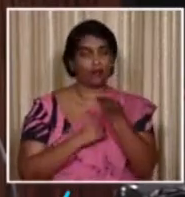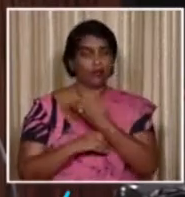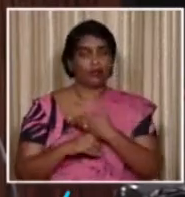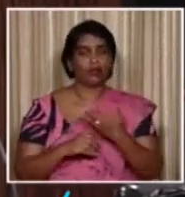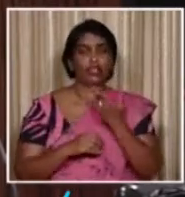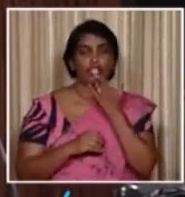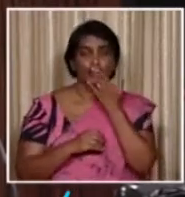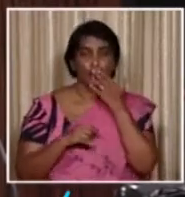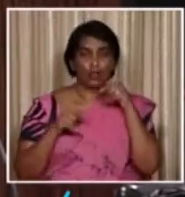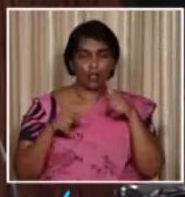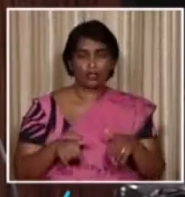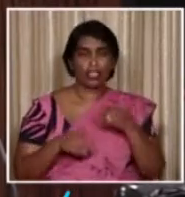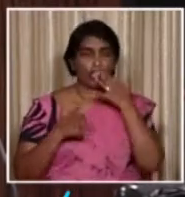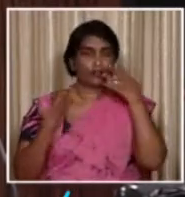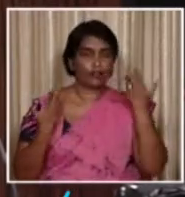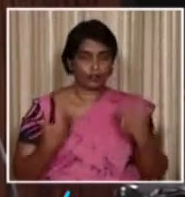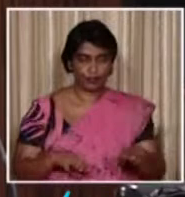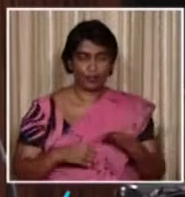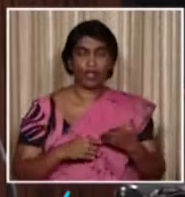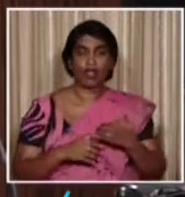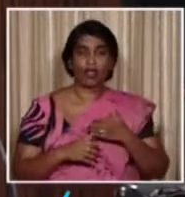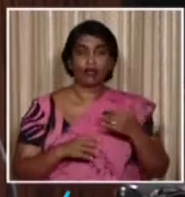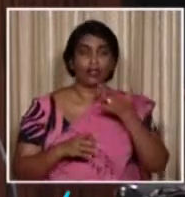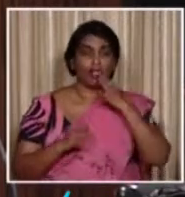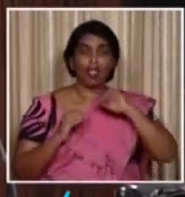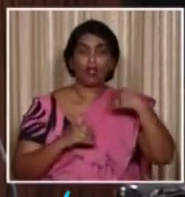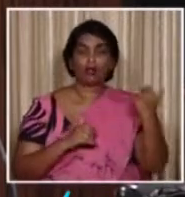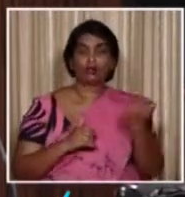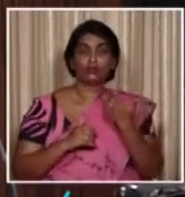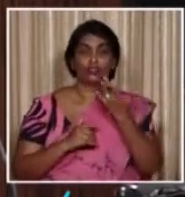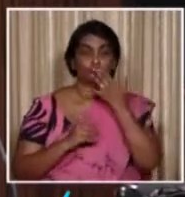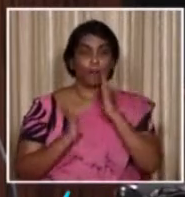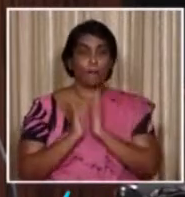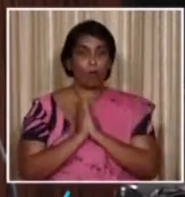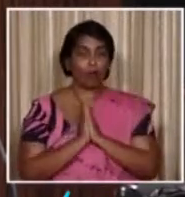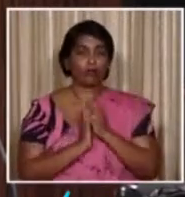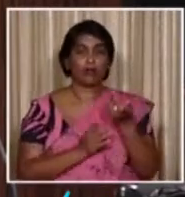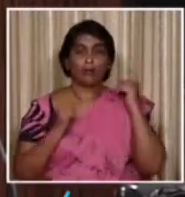දැන් ඉස්කෝල අද අවසන් වෙනවා වාරේ මේ වාරේ ඊළඟට පෝසල් පාසල් පොත්